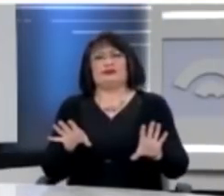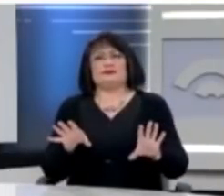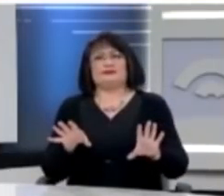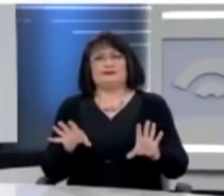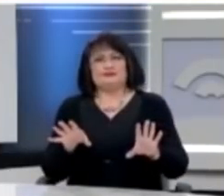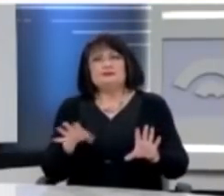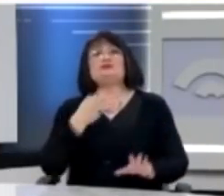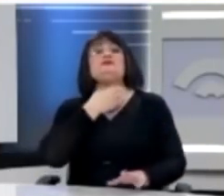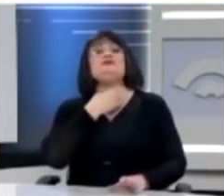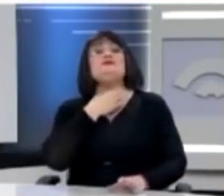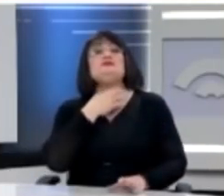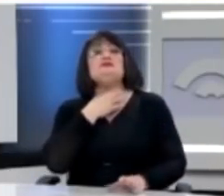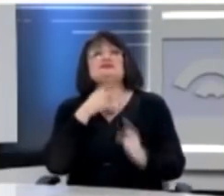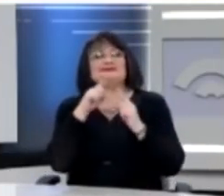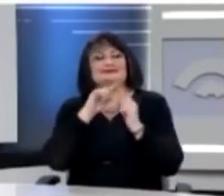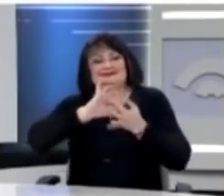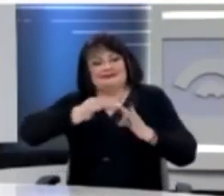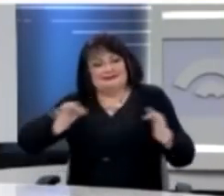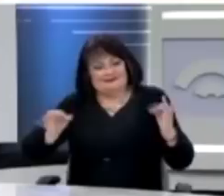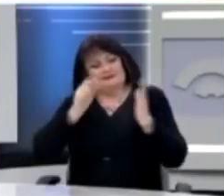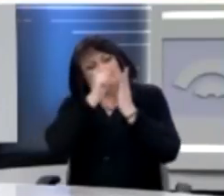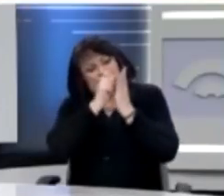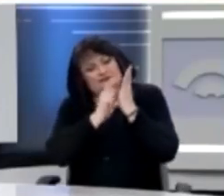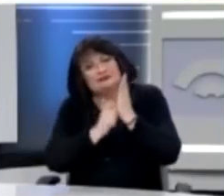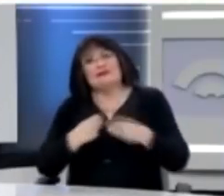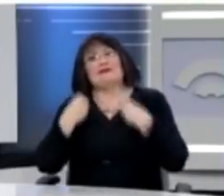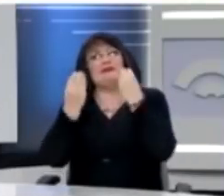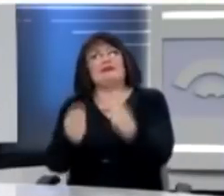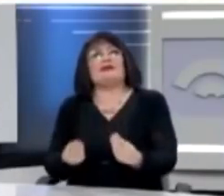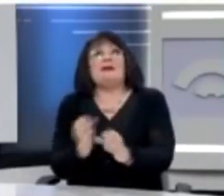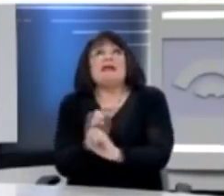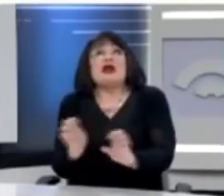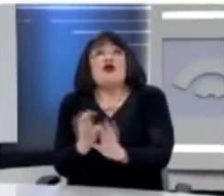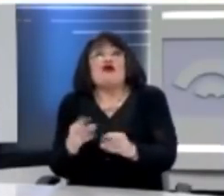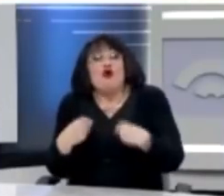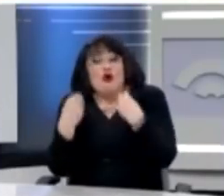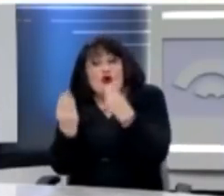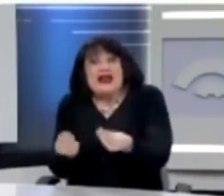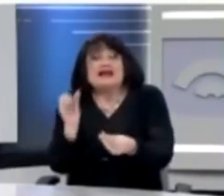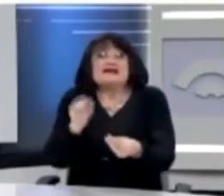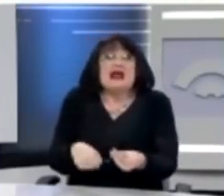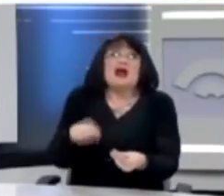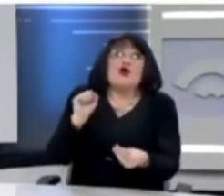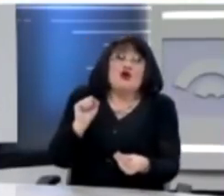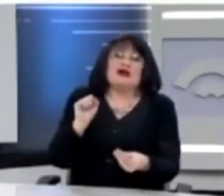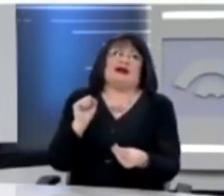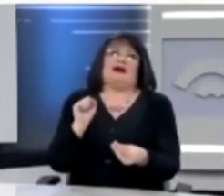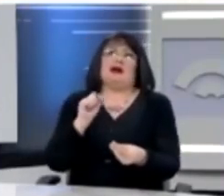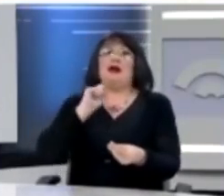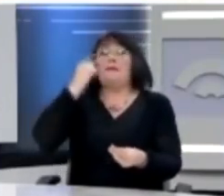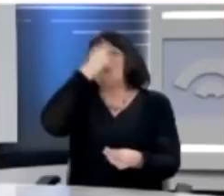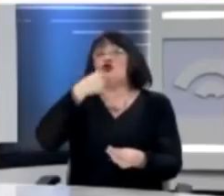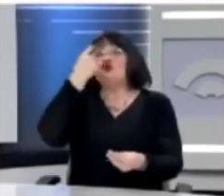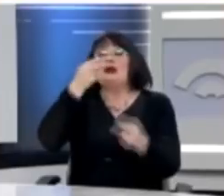για κάθε αναγκαία τεχνική λεπτομέρεια, την χορήγηση πληροφοριών, την τήρηση της προστασίας